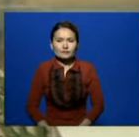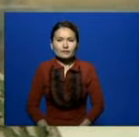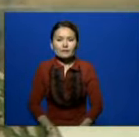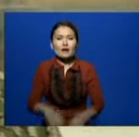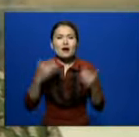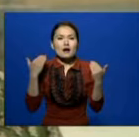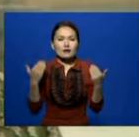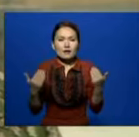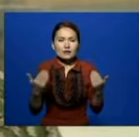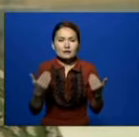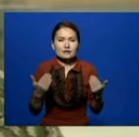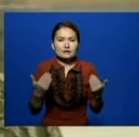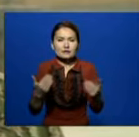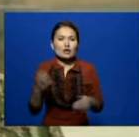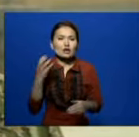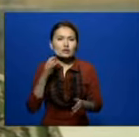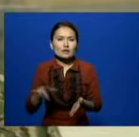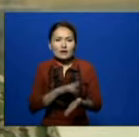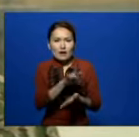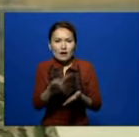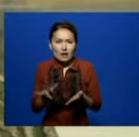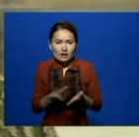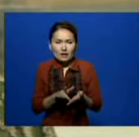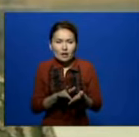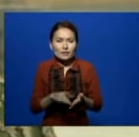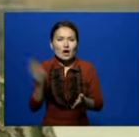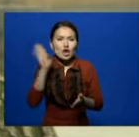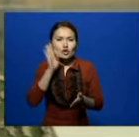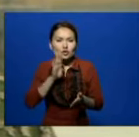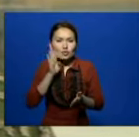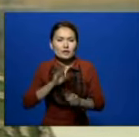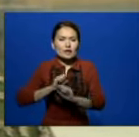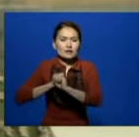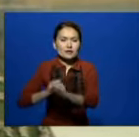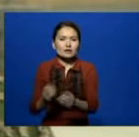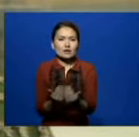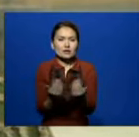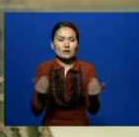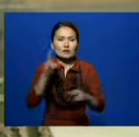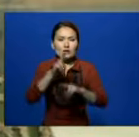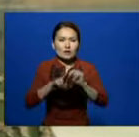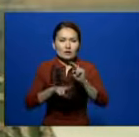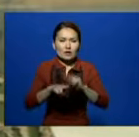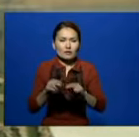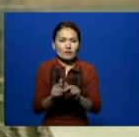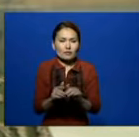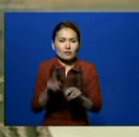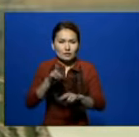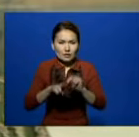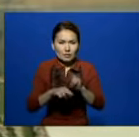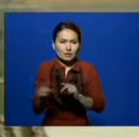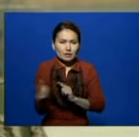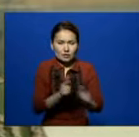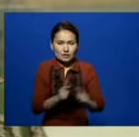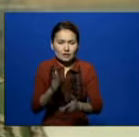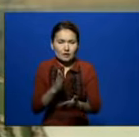Қазіргі таңда Көксарай су реттегішінің барлық гидротехнический сооружениелері қалыпты жағдайда жұмыс істеп жатыр. Келіп отырған судың